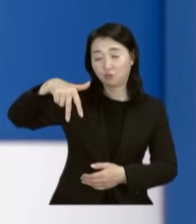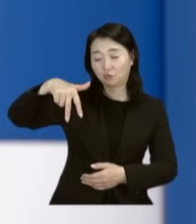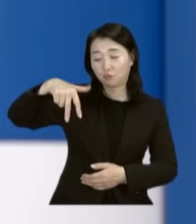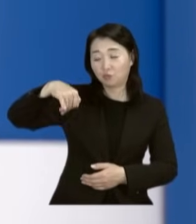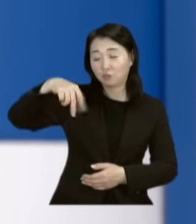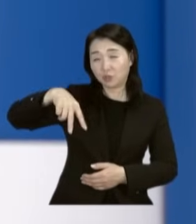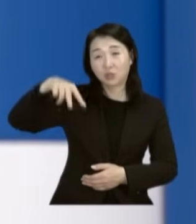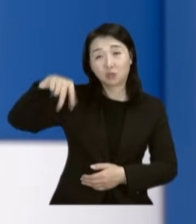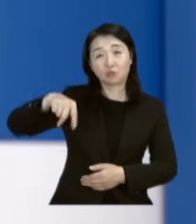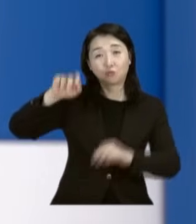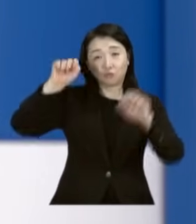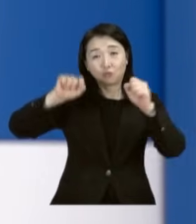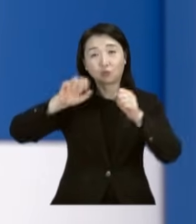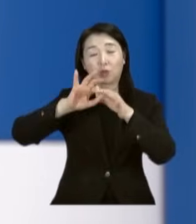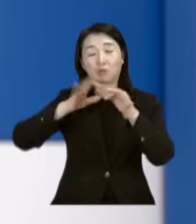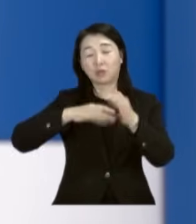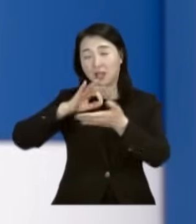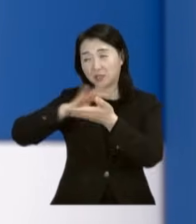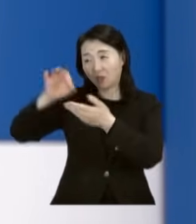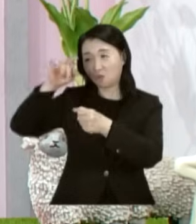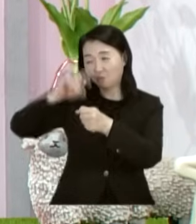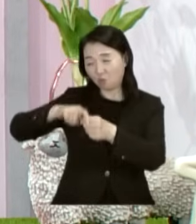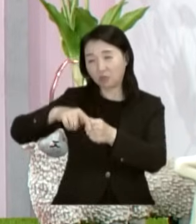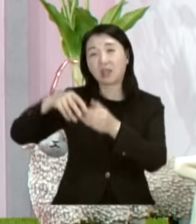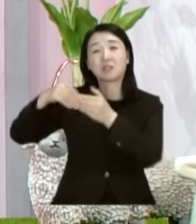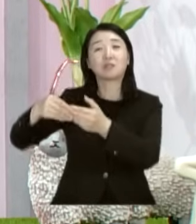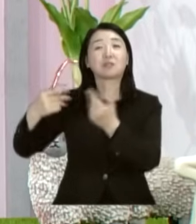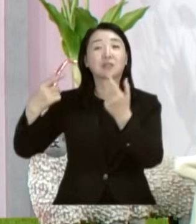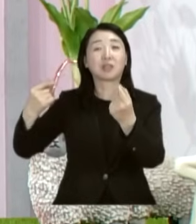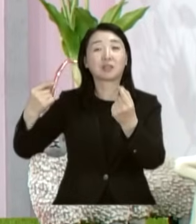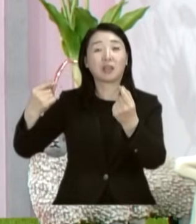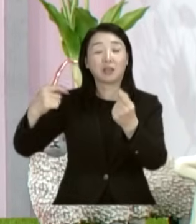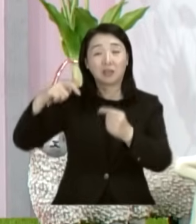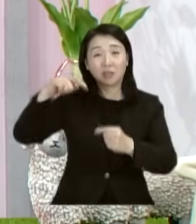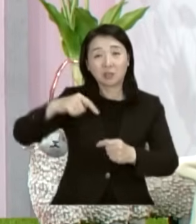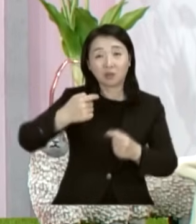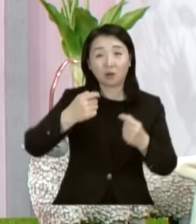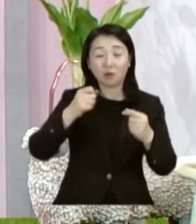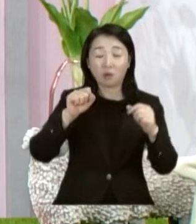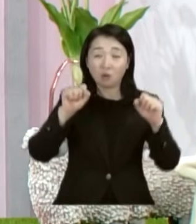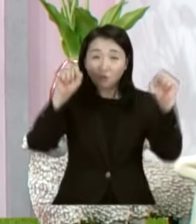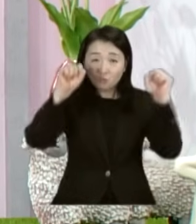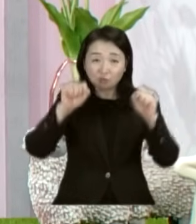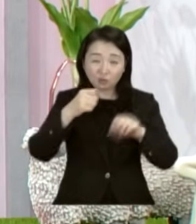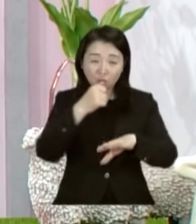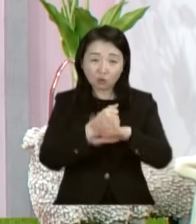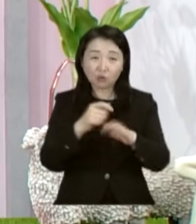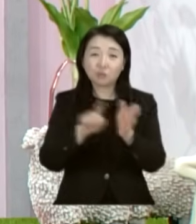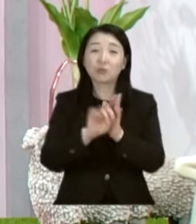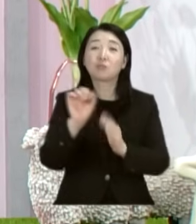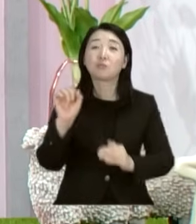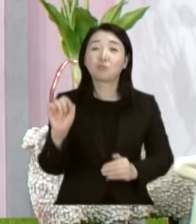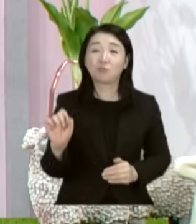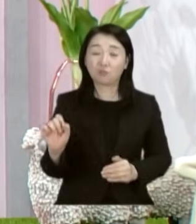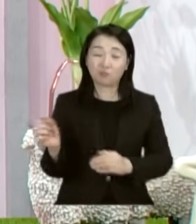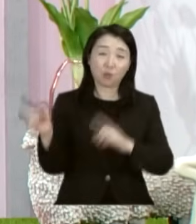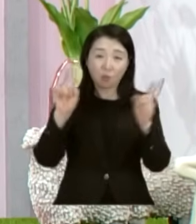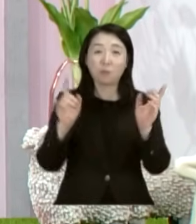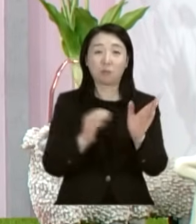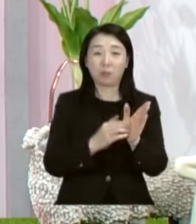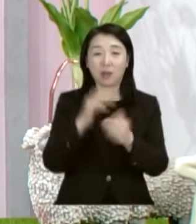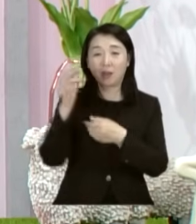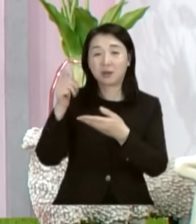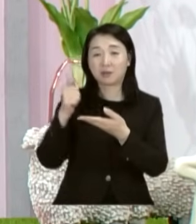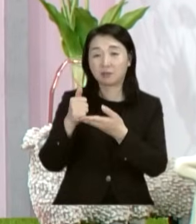위해서 여기까지 이셨구나 그리고 무엇보다 제가 주 신앙을 회복했어요 하나님의 하나님이